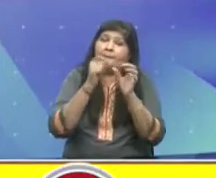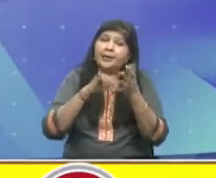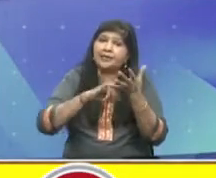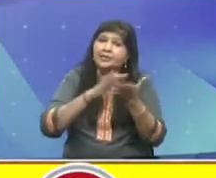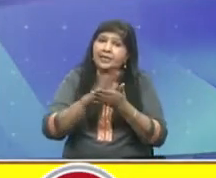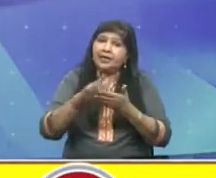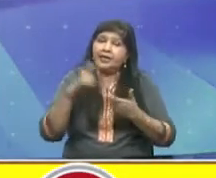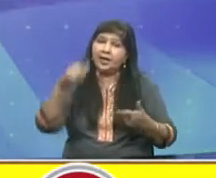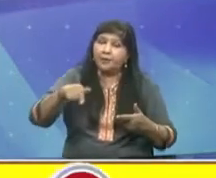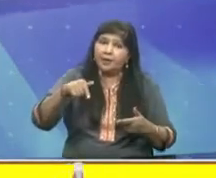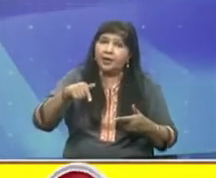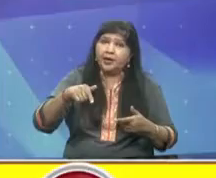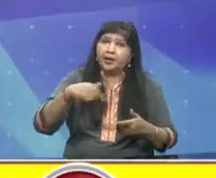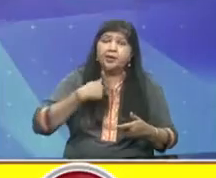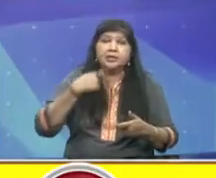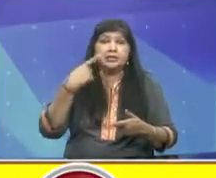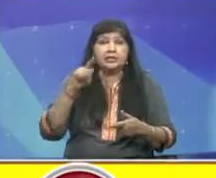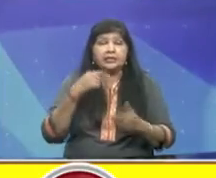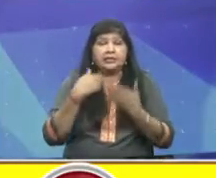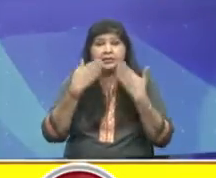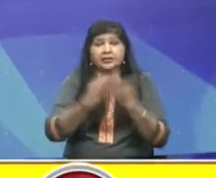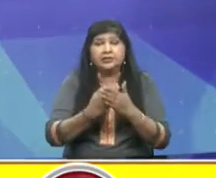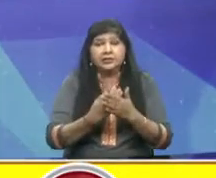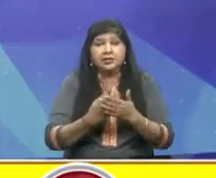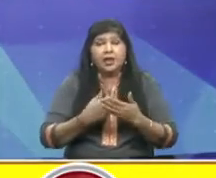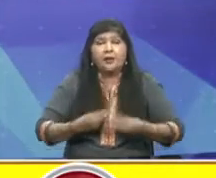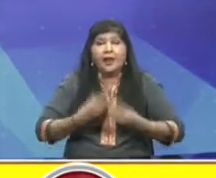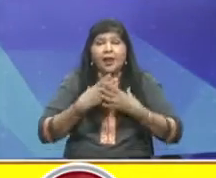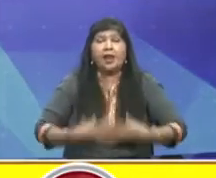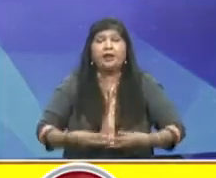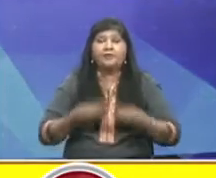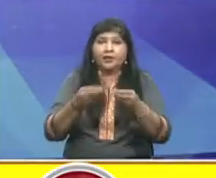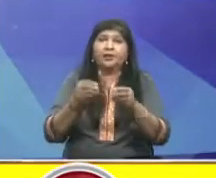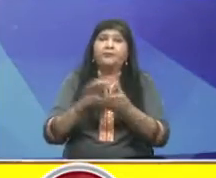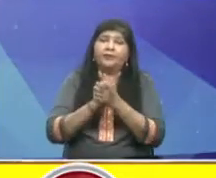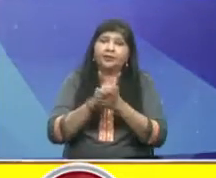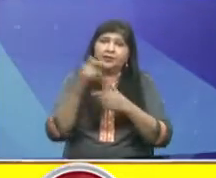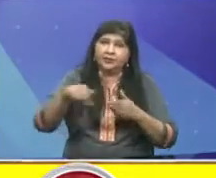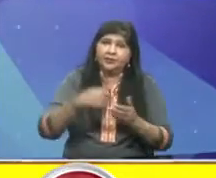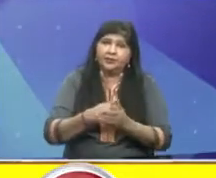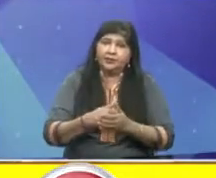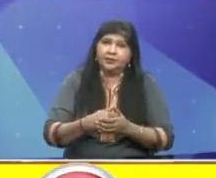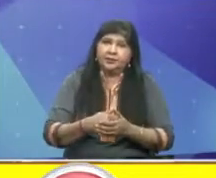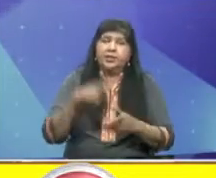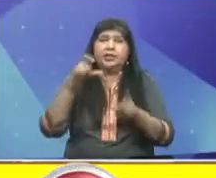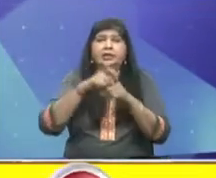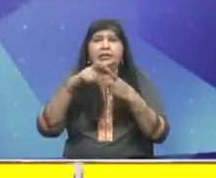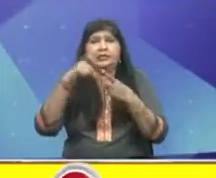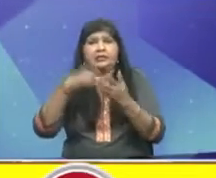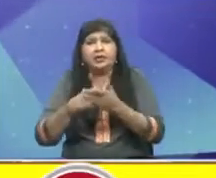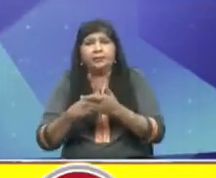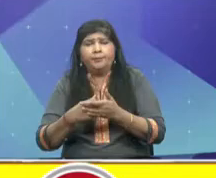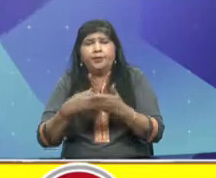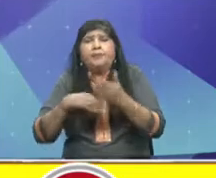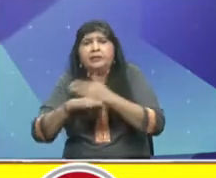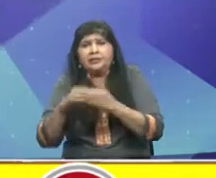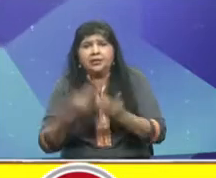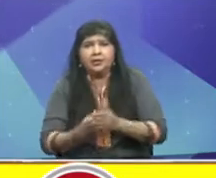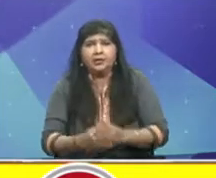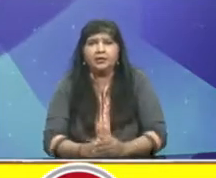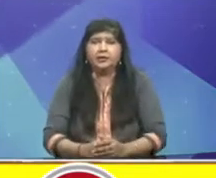लिए हमारी सच्ची श्रद्धांजलि होगी। साथियों, अब हम दिसंबर महीने में प्रवेश कर रहे